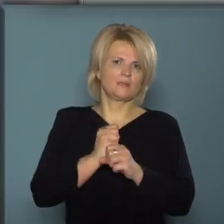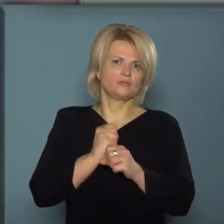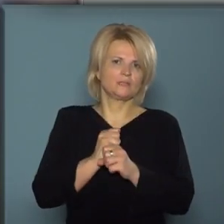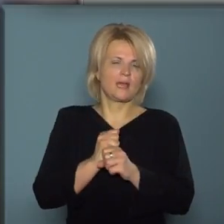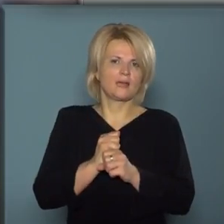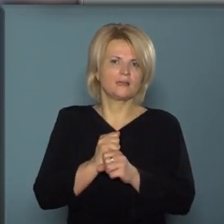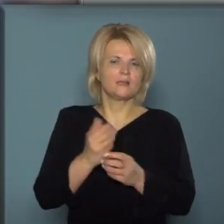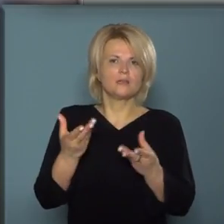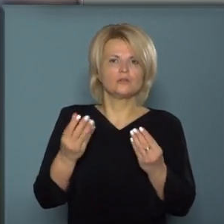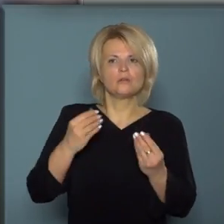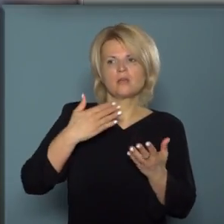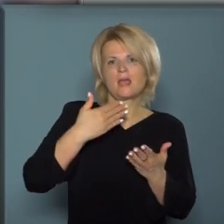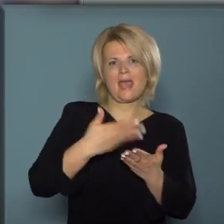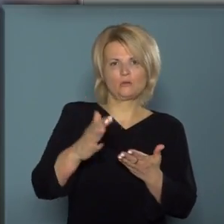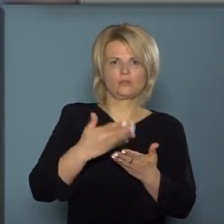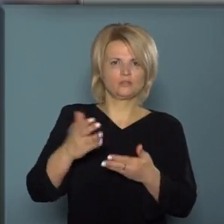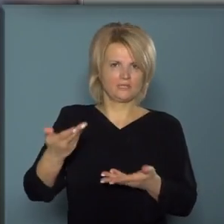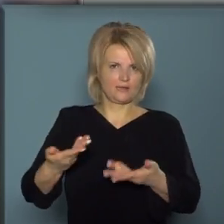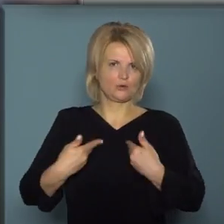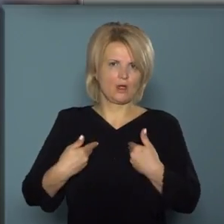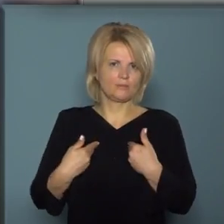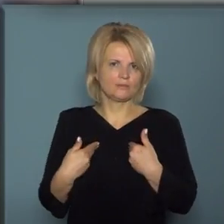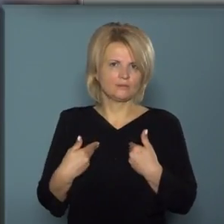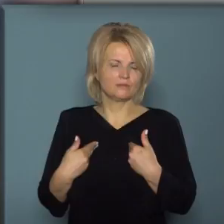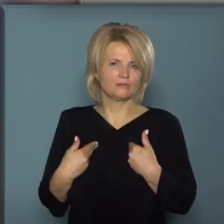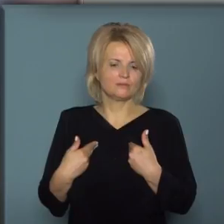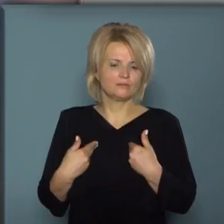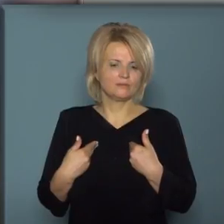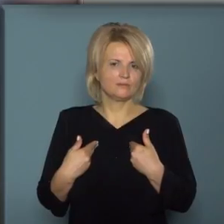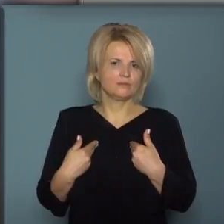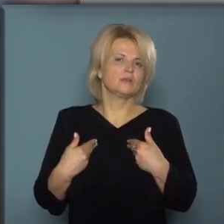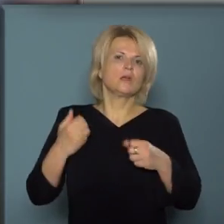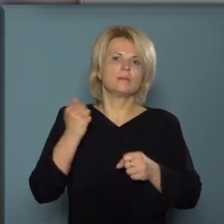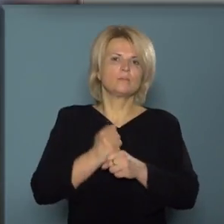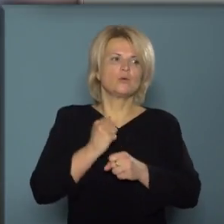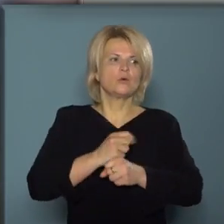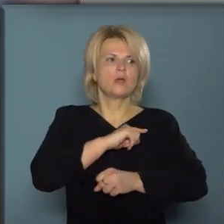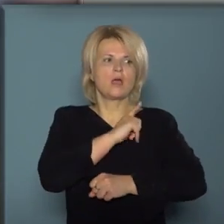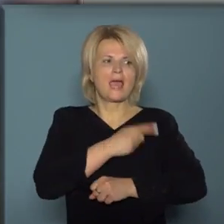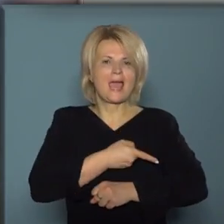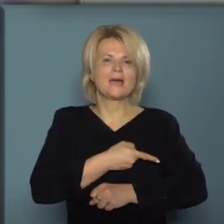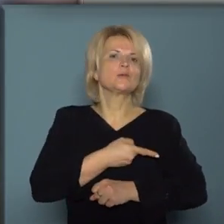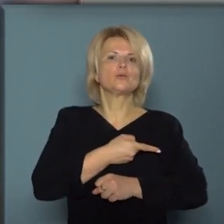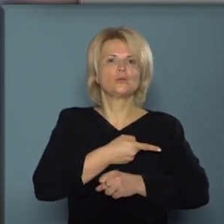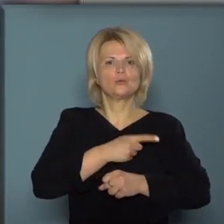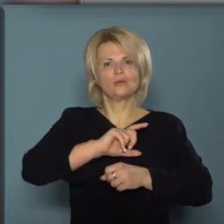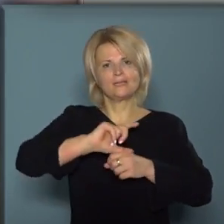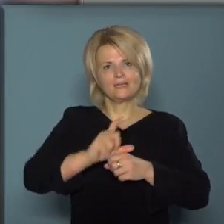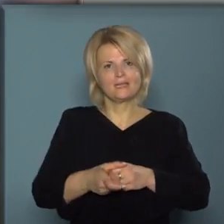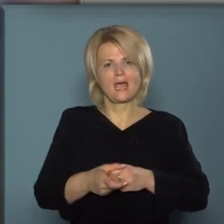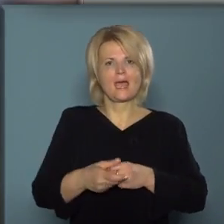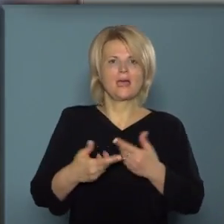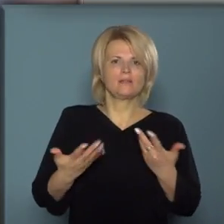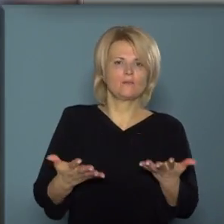sőt, sok olyan elutasításban van részünk, amely nem csak a munkaerőhiányra vagy kapacitás hiányra